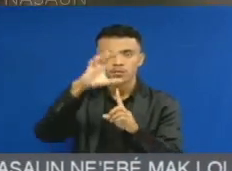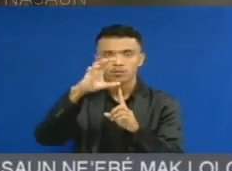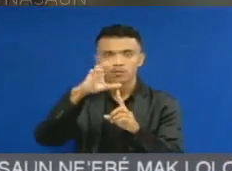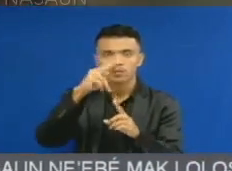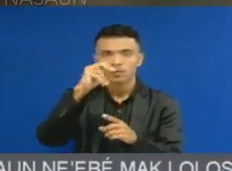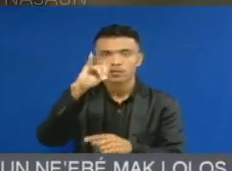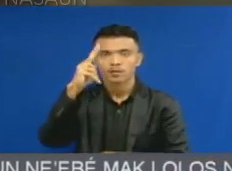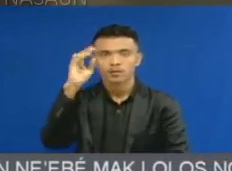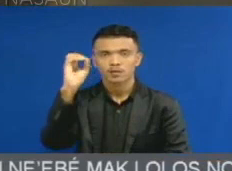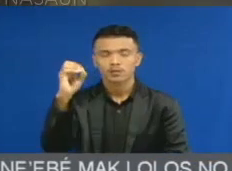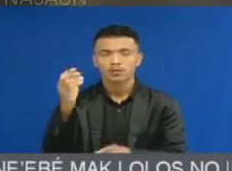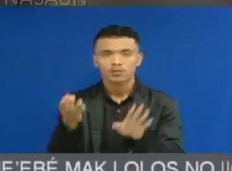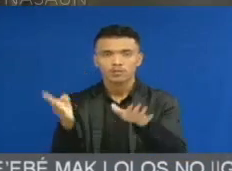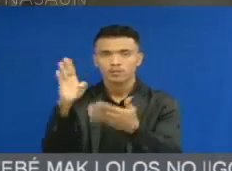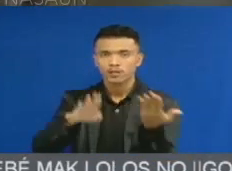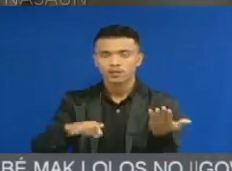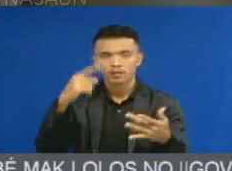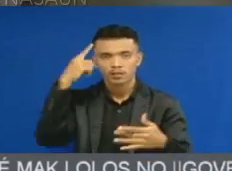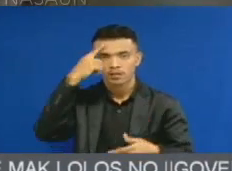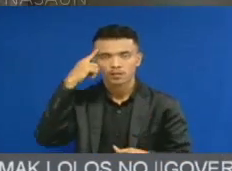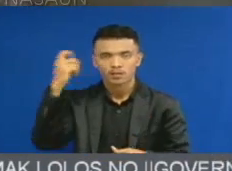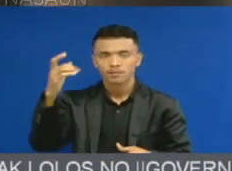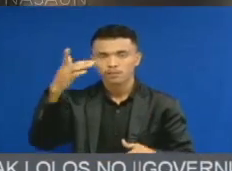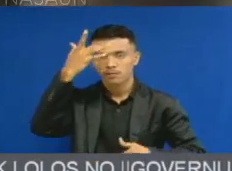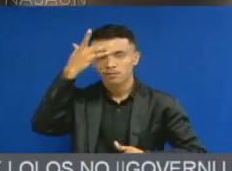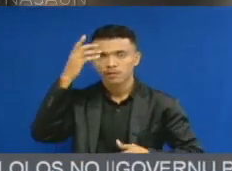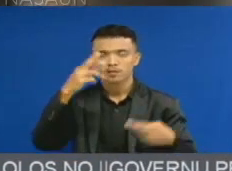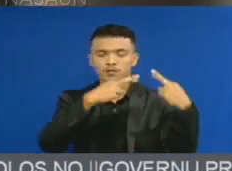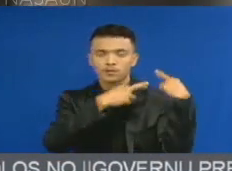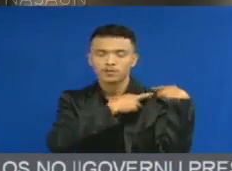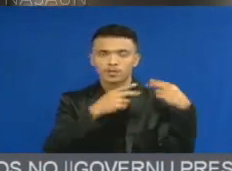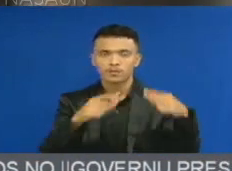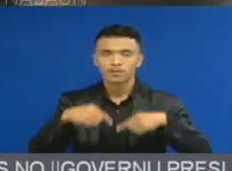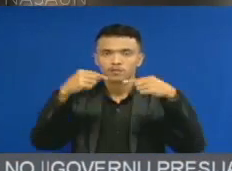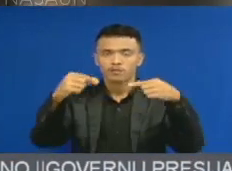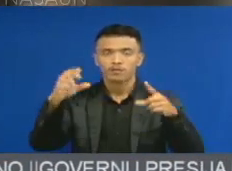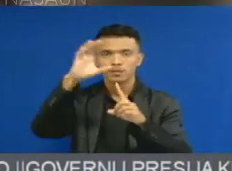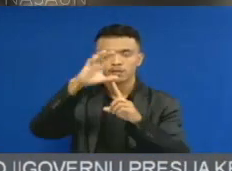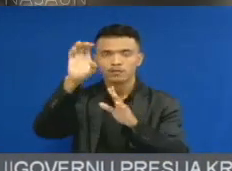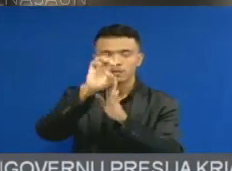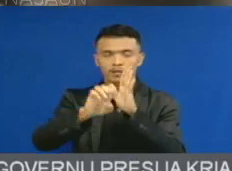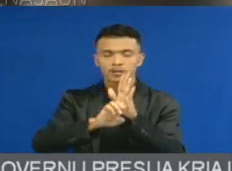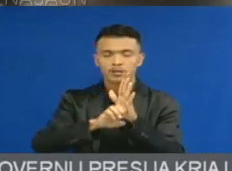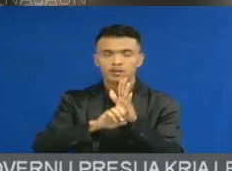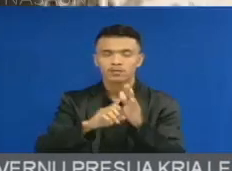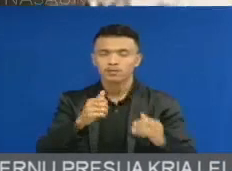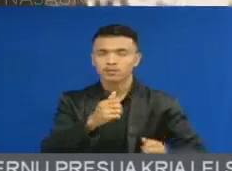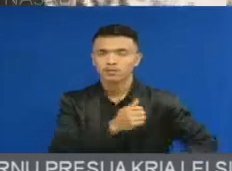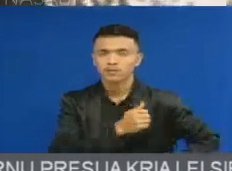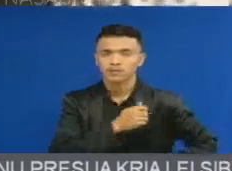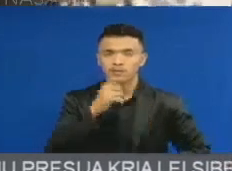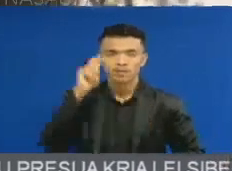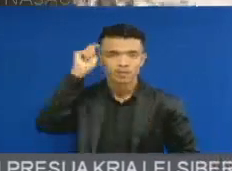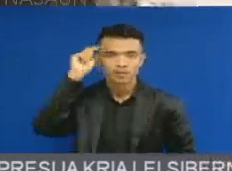Nino Koni Santana bate tanpa boras. Kargo komandante Falentil entrega fali ba chefe estado maior das Falentil. Taur